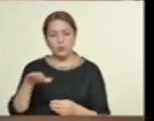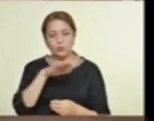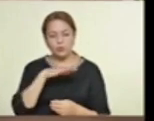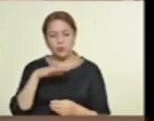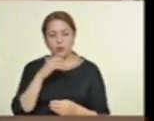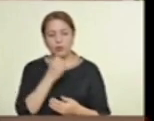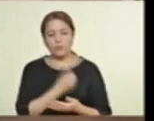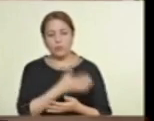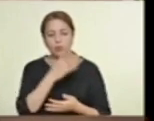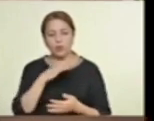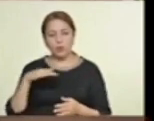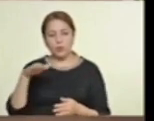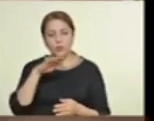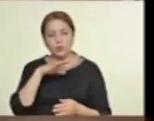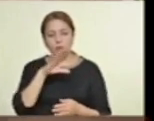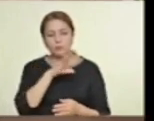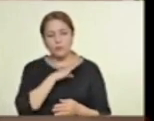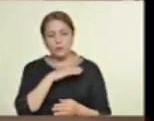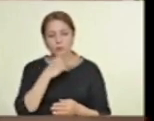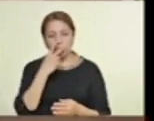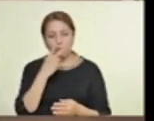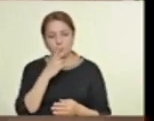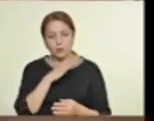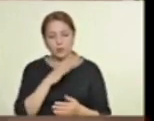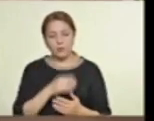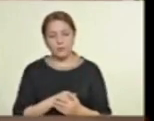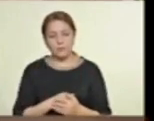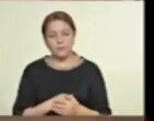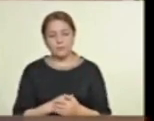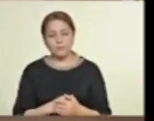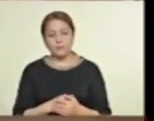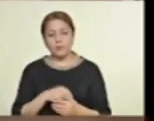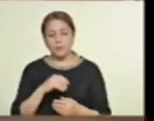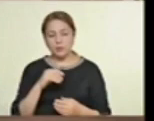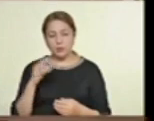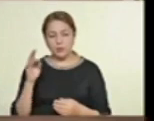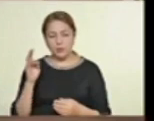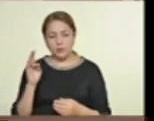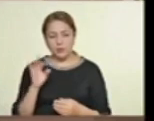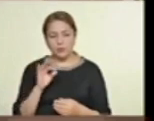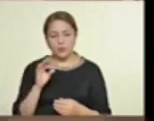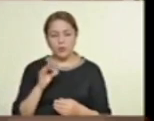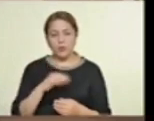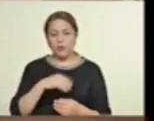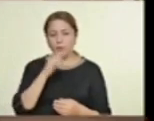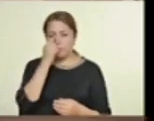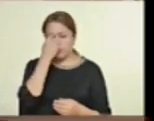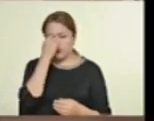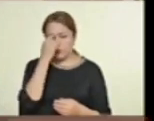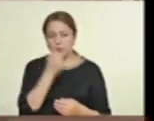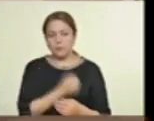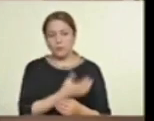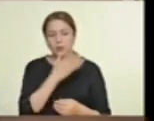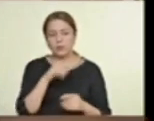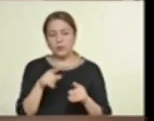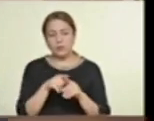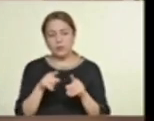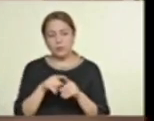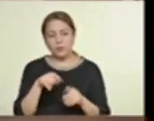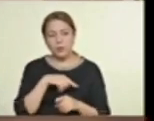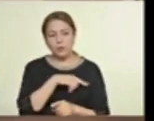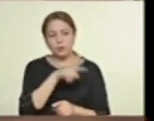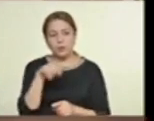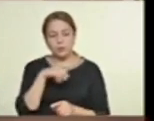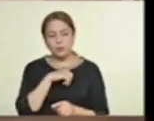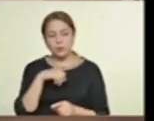o'lkalar sifatida namoyon bo'la boshladi. Hattoki Hindistondagi boyliklar ham ularni, demak,